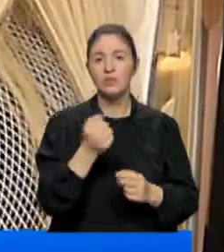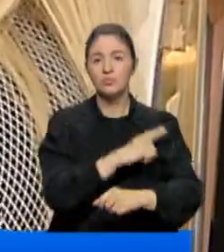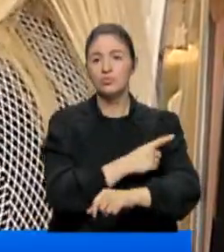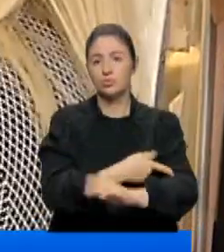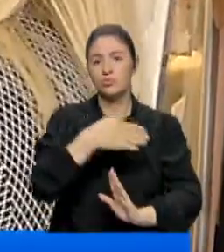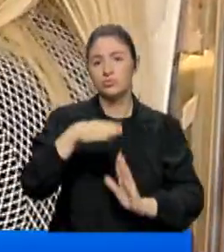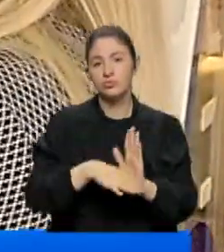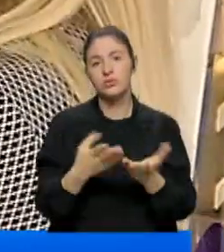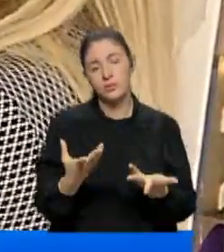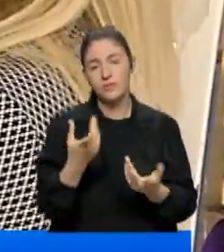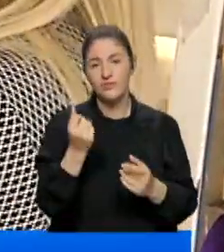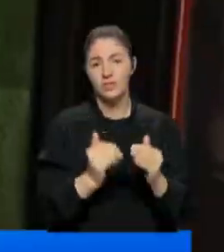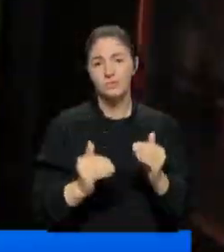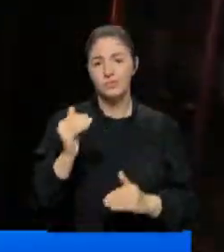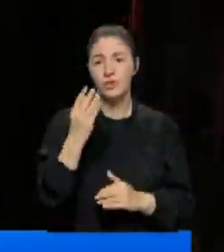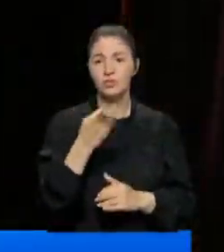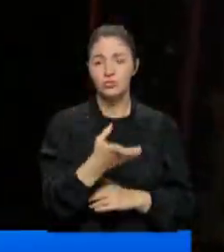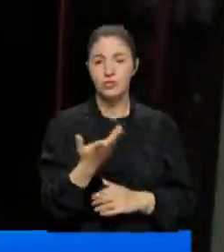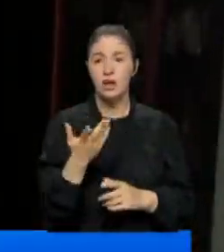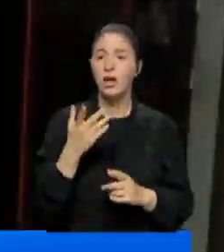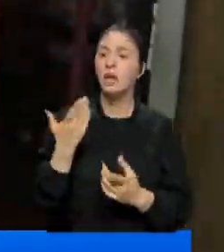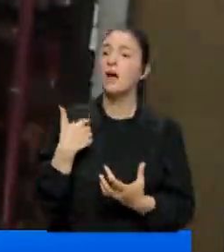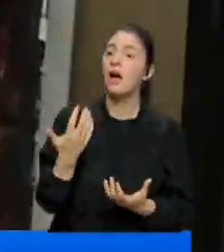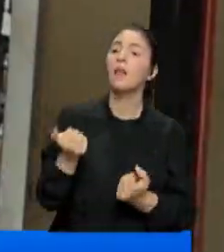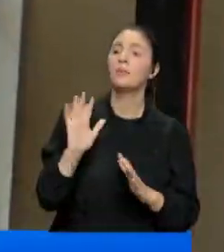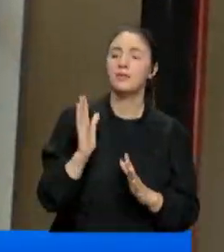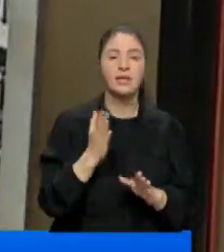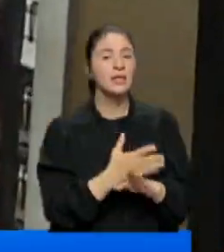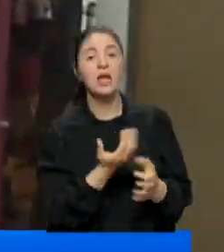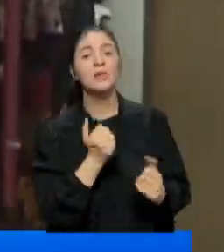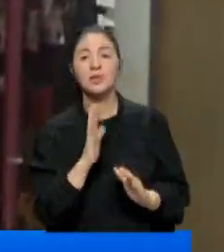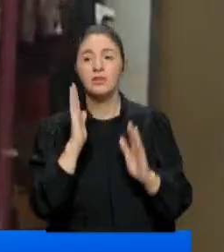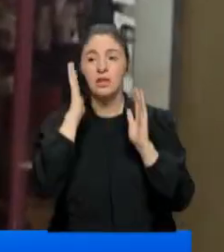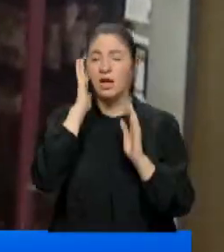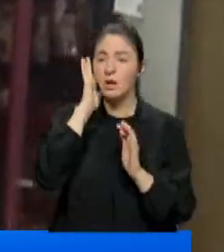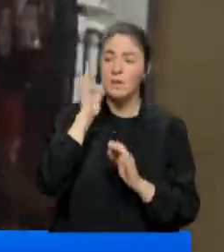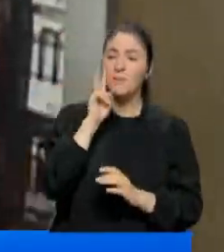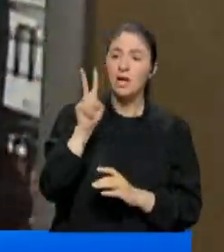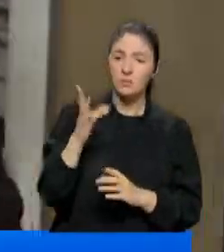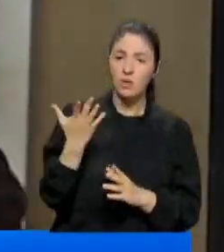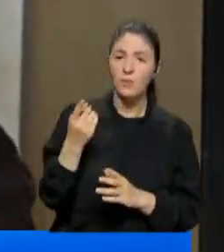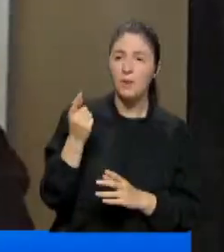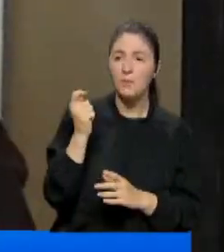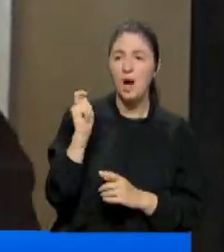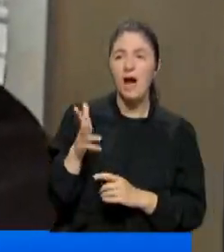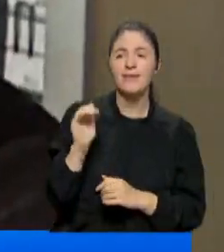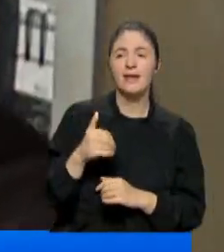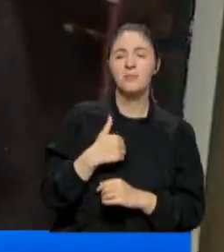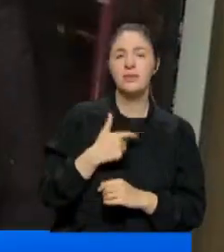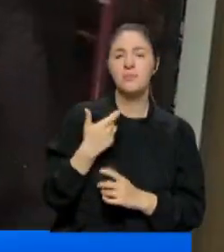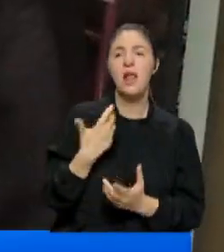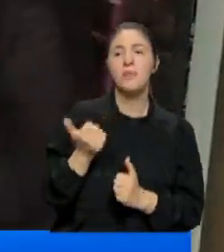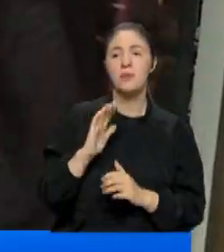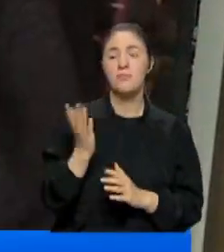düştü. Fiyatlar yükselince. Almadınız mı? Yok almadım. Neden? Baktım öyle ama biraz uygun bulamadım, o yüzden